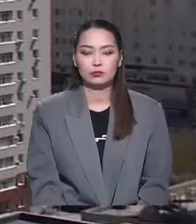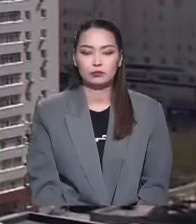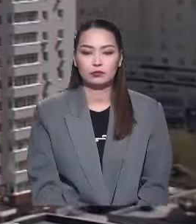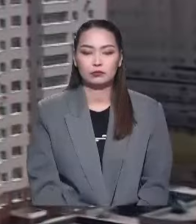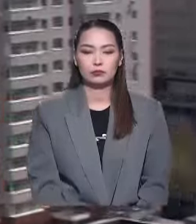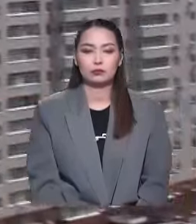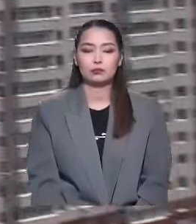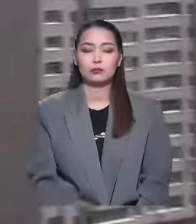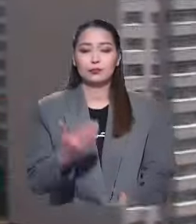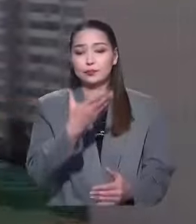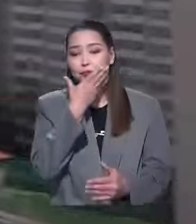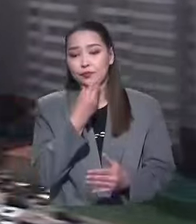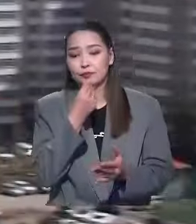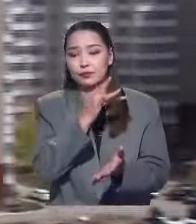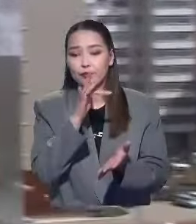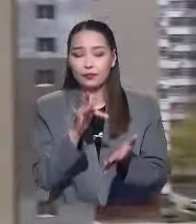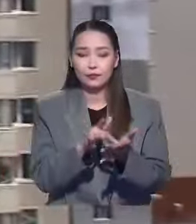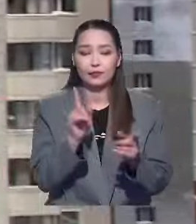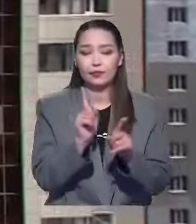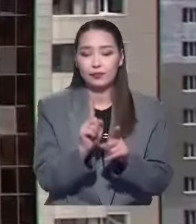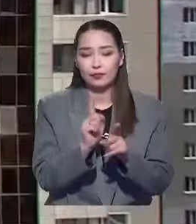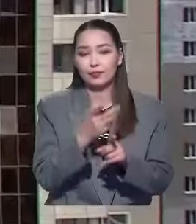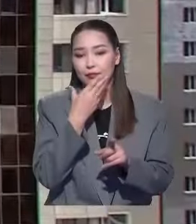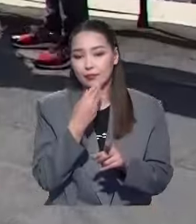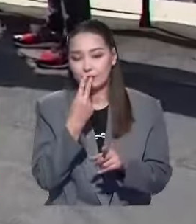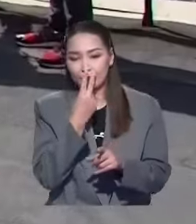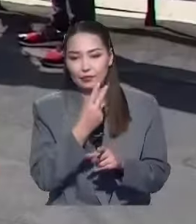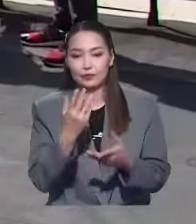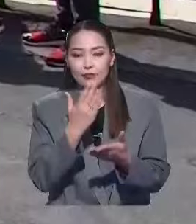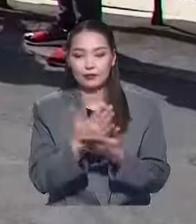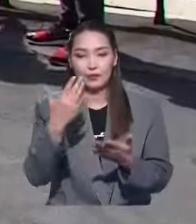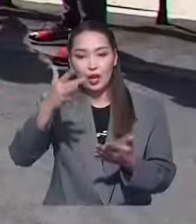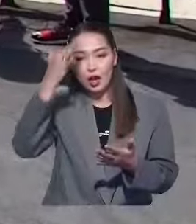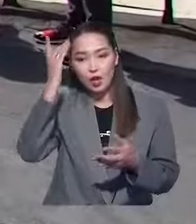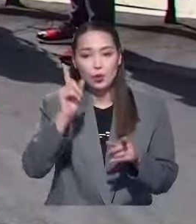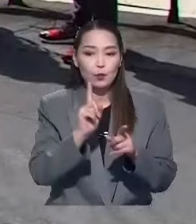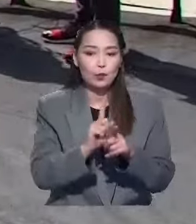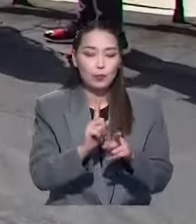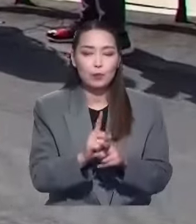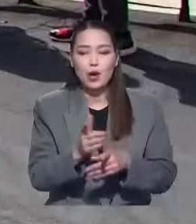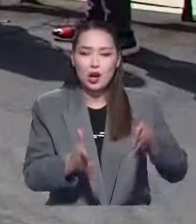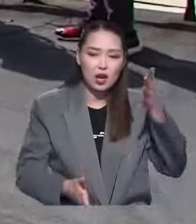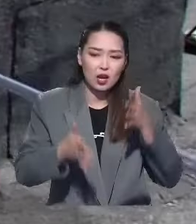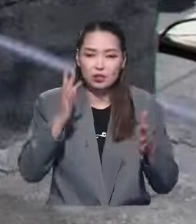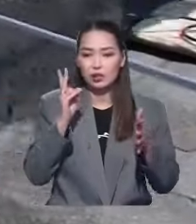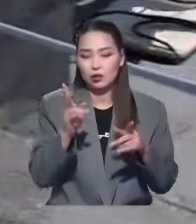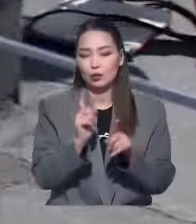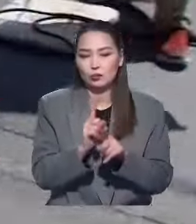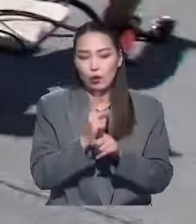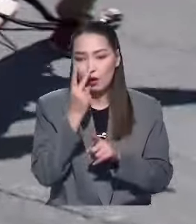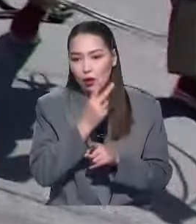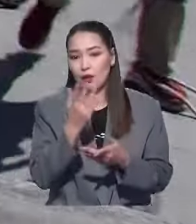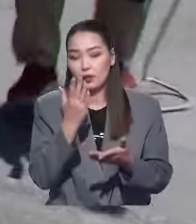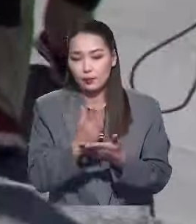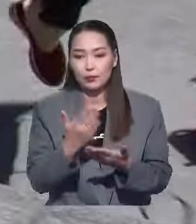Әпсәтте әсем қала алып шахар алақандағыдай көрініп шыға келді. Ал аспанмен таласқан зәулім үйлер көздің жауын алады. Я,